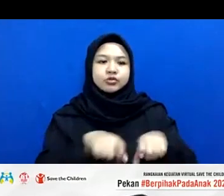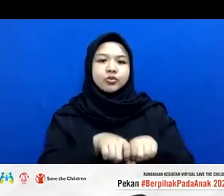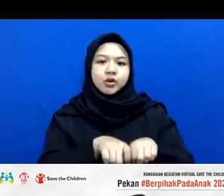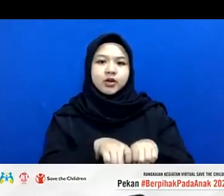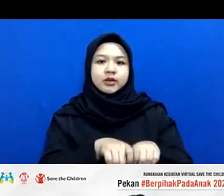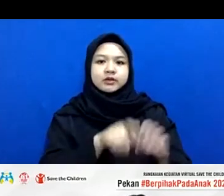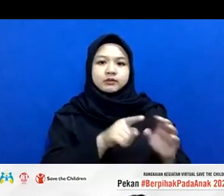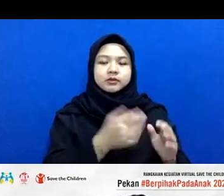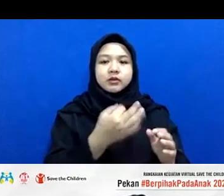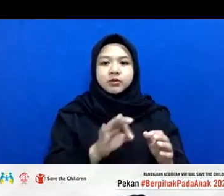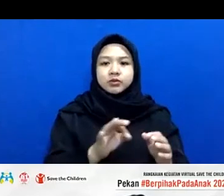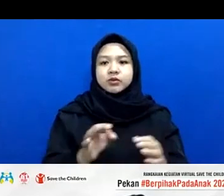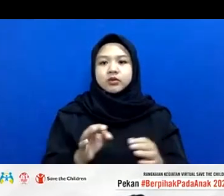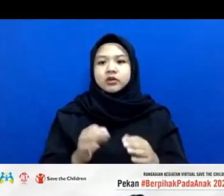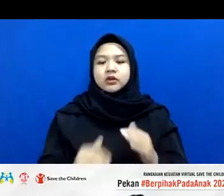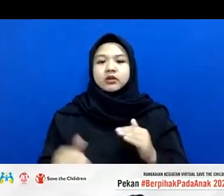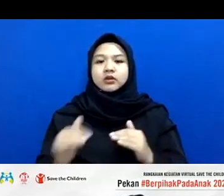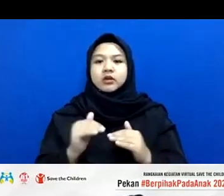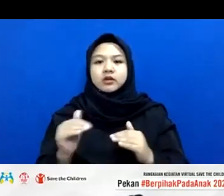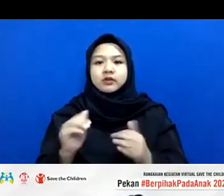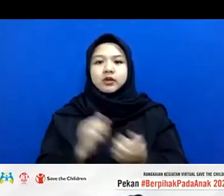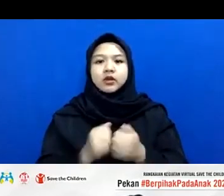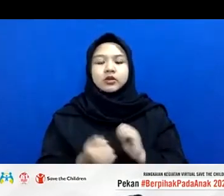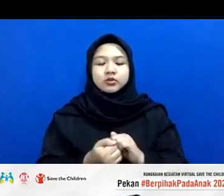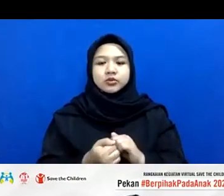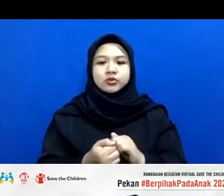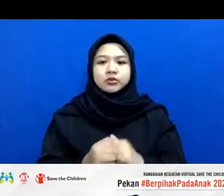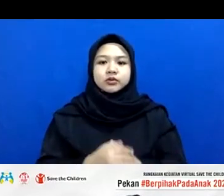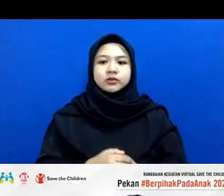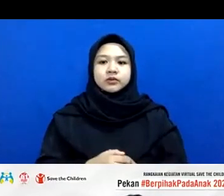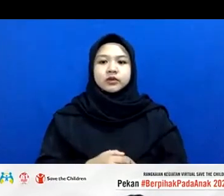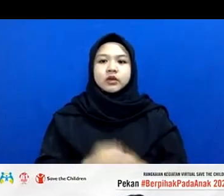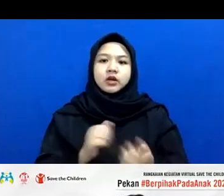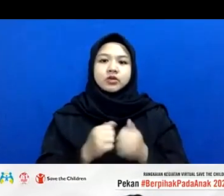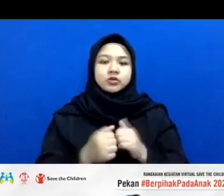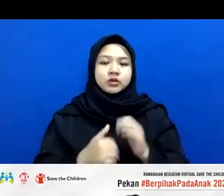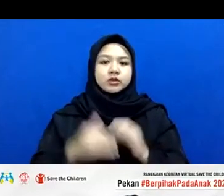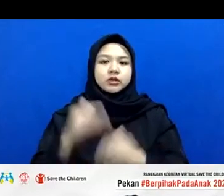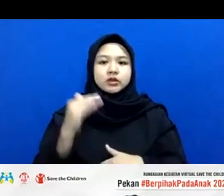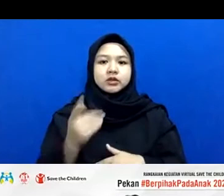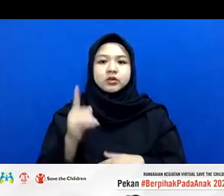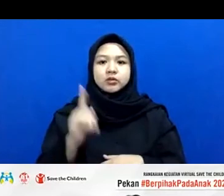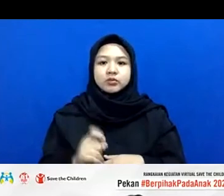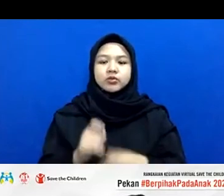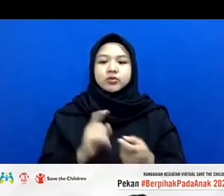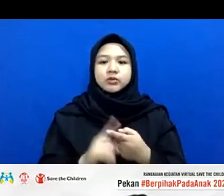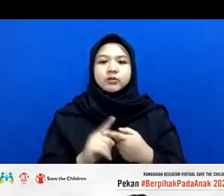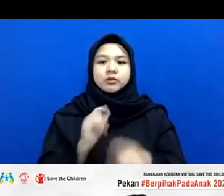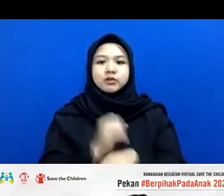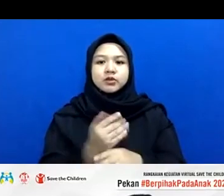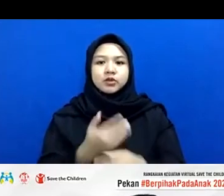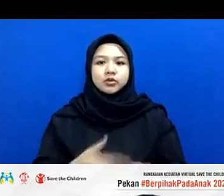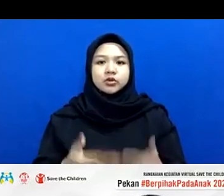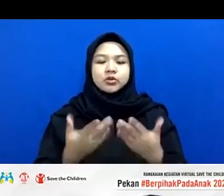yang baru, atau level kasus dengan level 4, berarti memang kasusnya tinggi, sehingga membutuhkan teman-teman bekerja sosial yang sudah